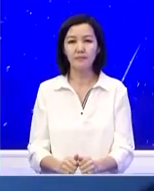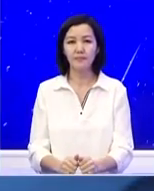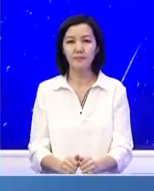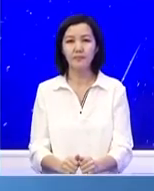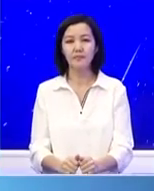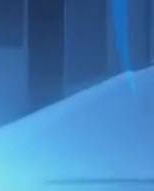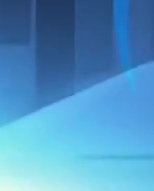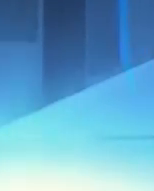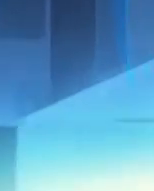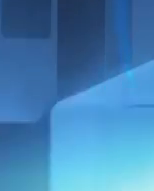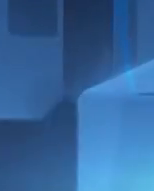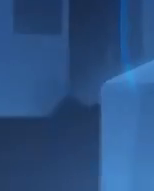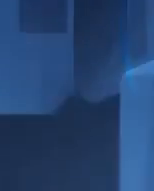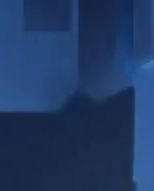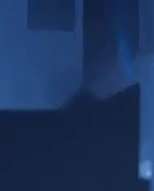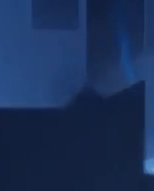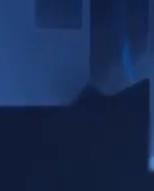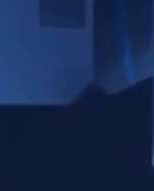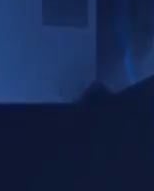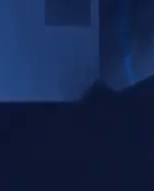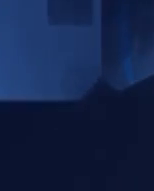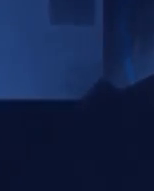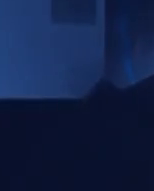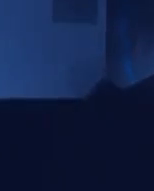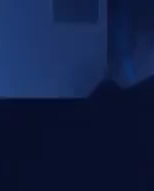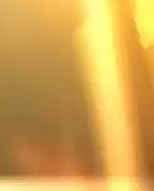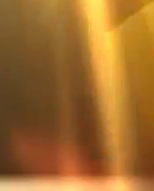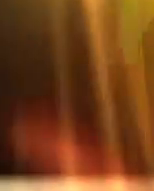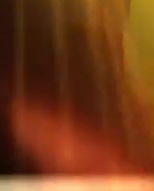Қасымжанұлы, Аманжол Жөнкешев, Жетісу арнасы.